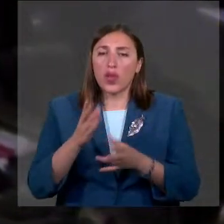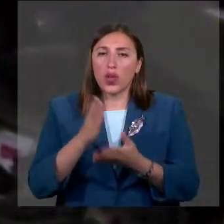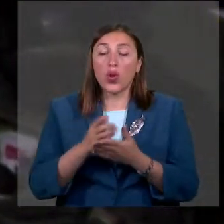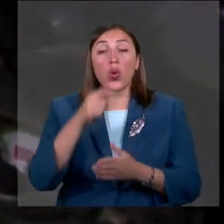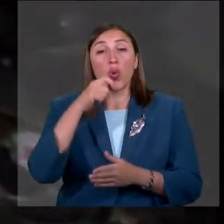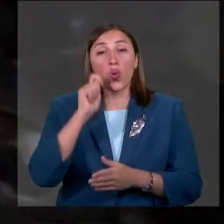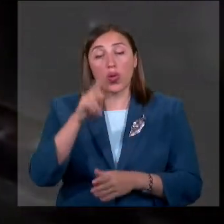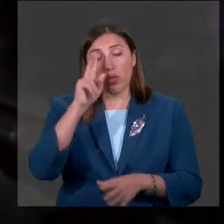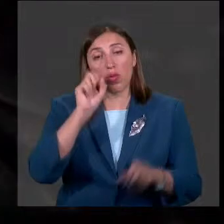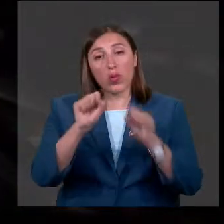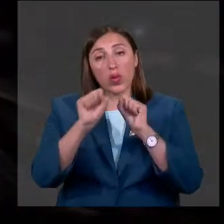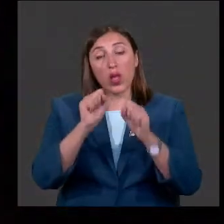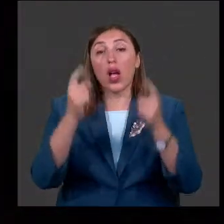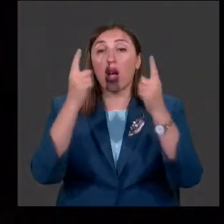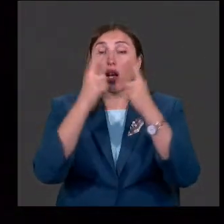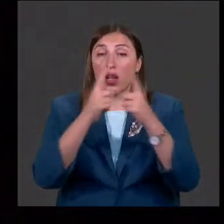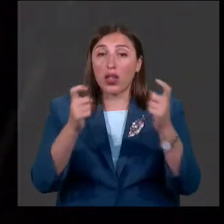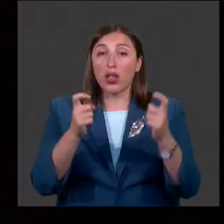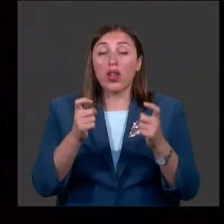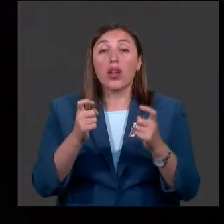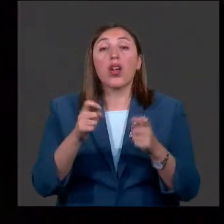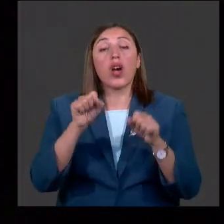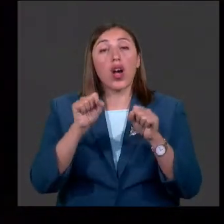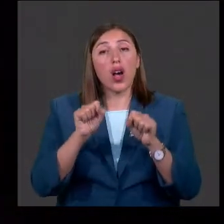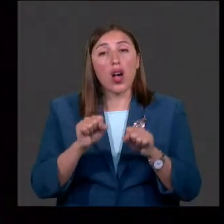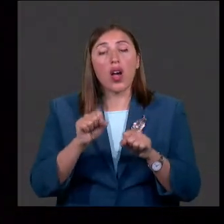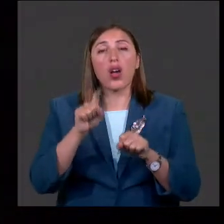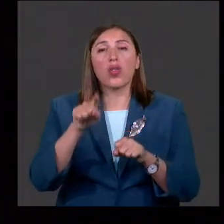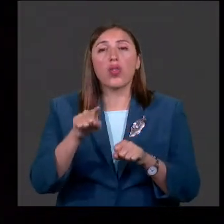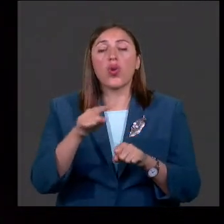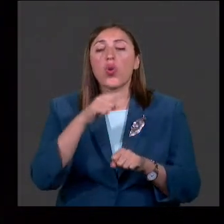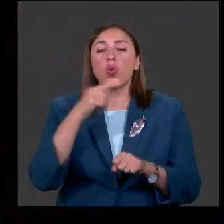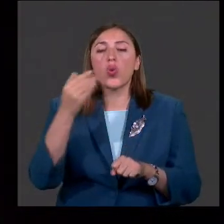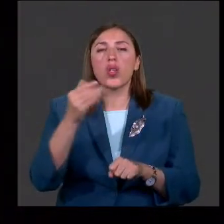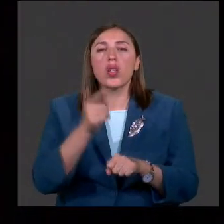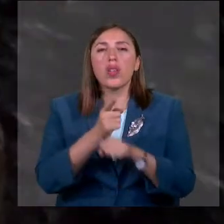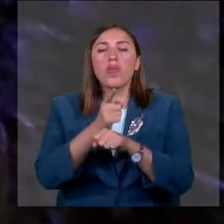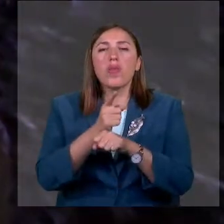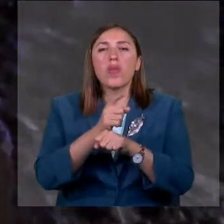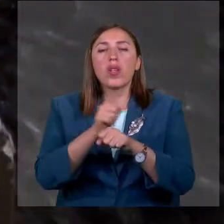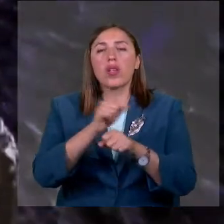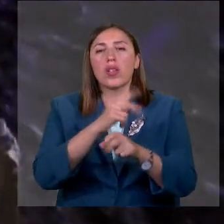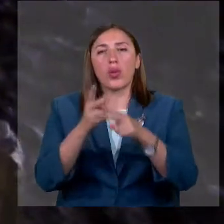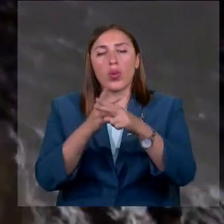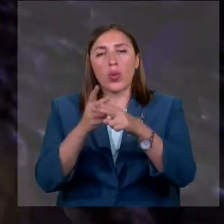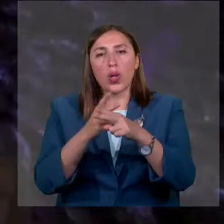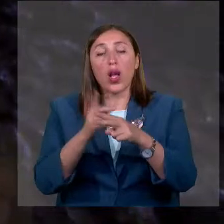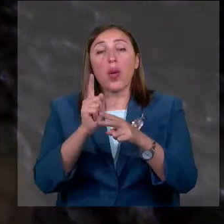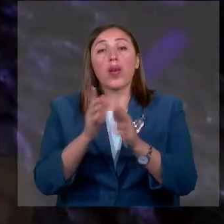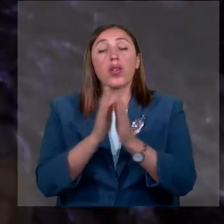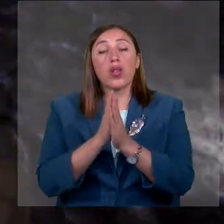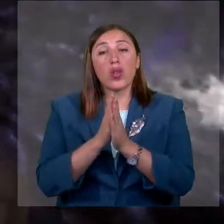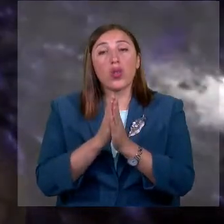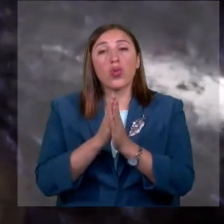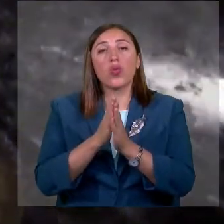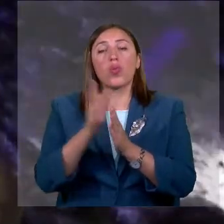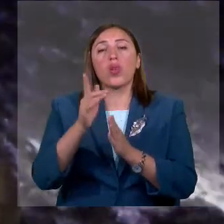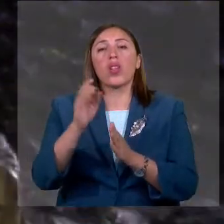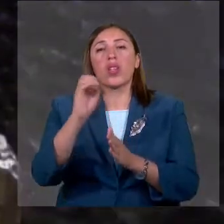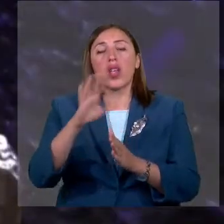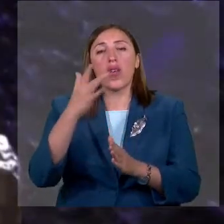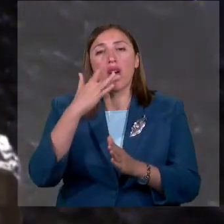Ուկրաինայի իշխանությունները հայտարարում են, որ կարողանում են խոցել ռուսական հրթիրների մեծ մասը, սակայն խնդրում են դաշնակիցներին